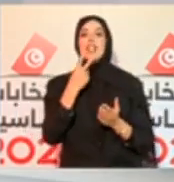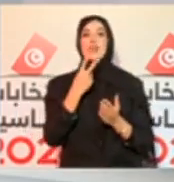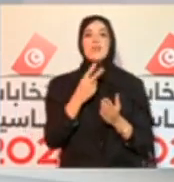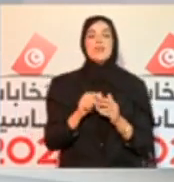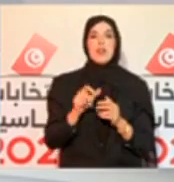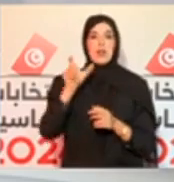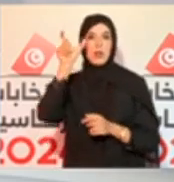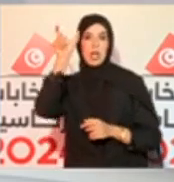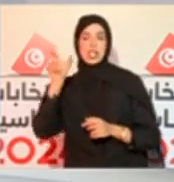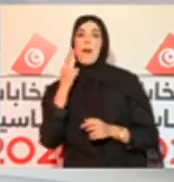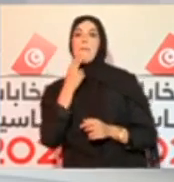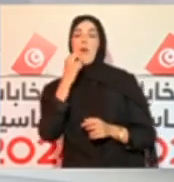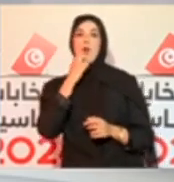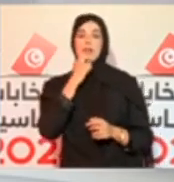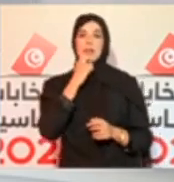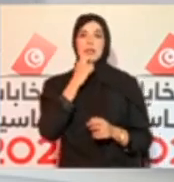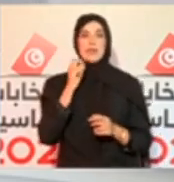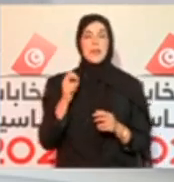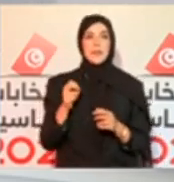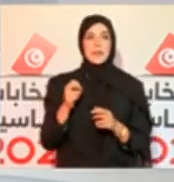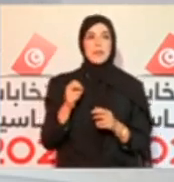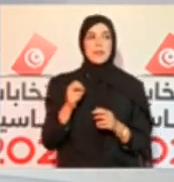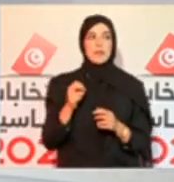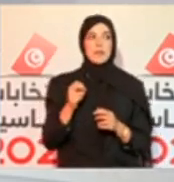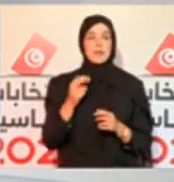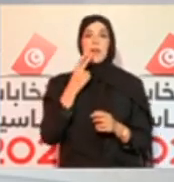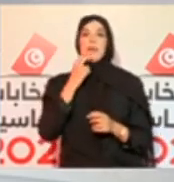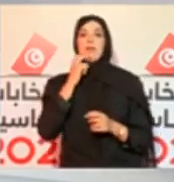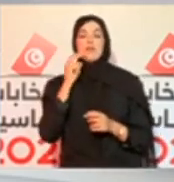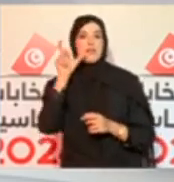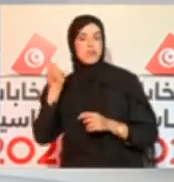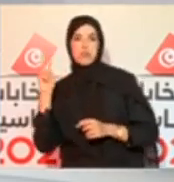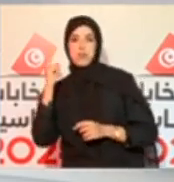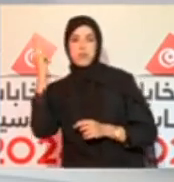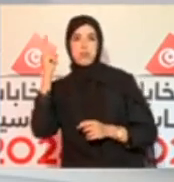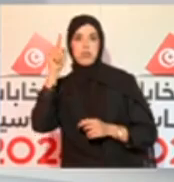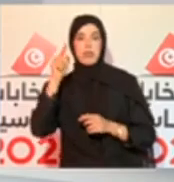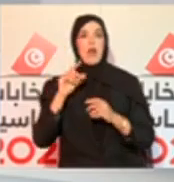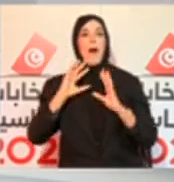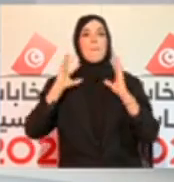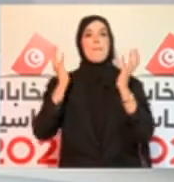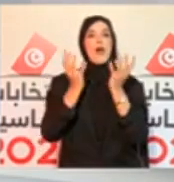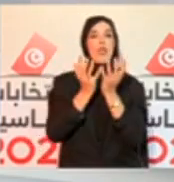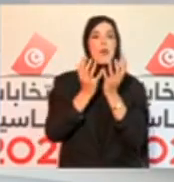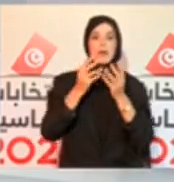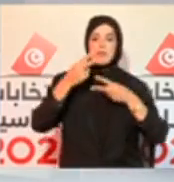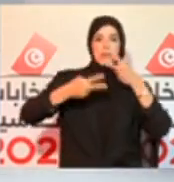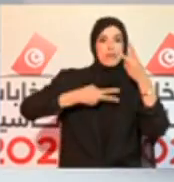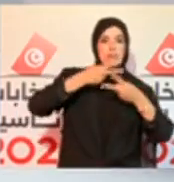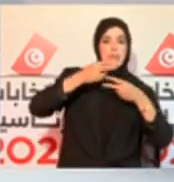اللي المواطنين ماهمش طلبه تمكنوا زده بفضل منظومه الاتاحه